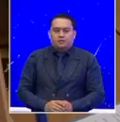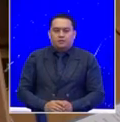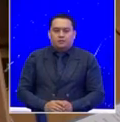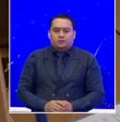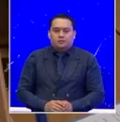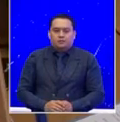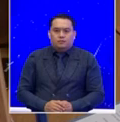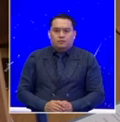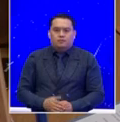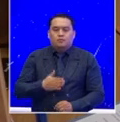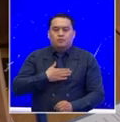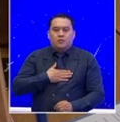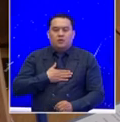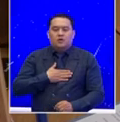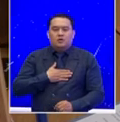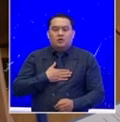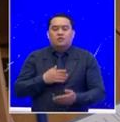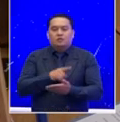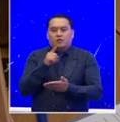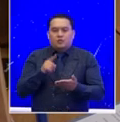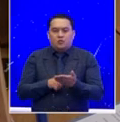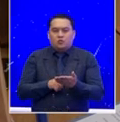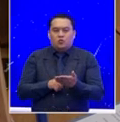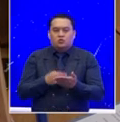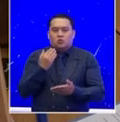далее продолжаешь. Мы пришли к чему?